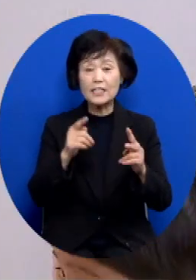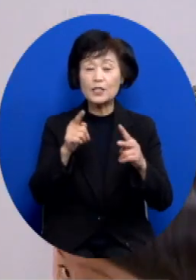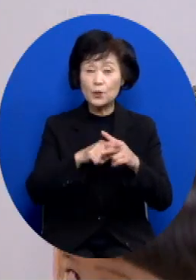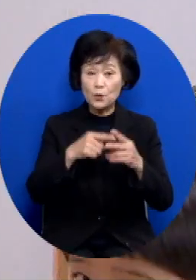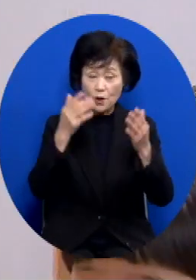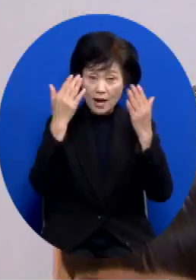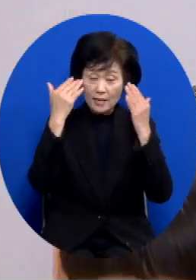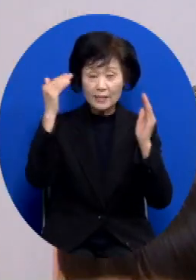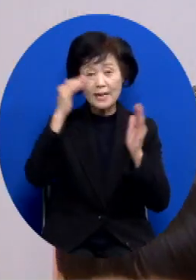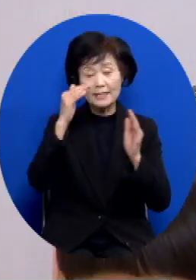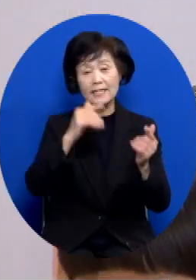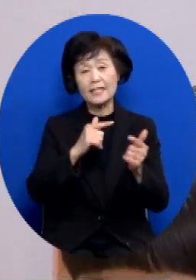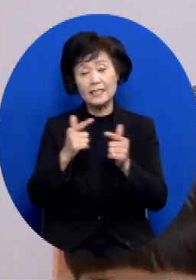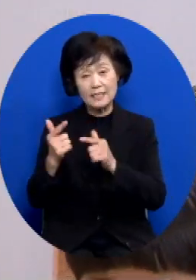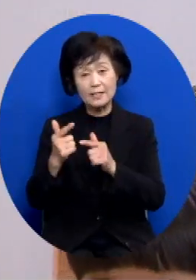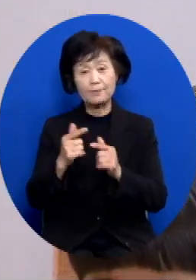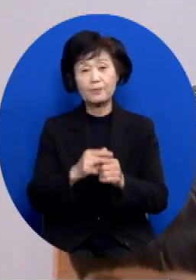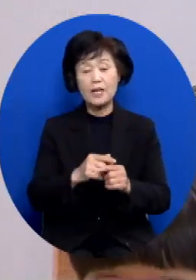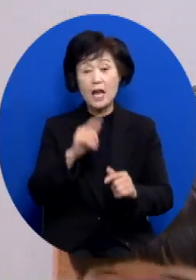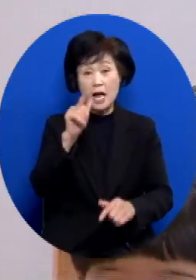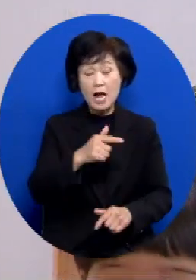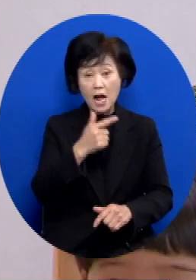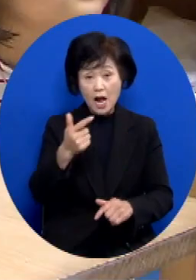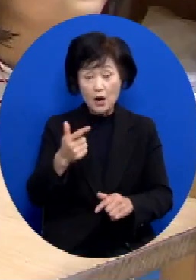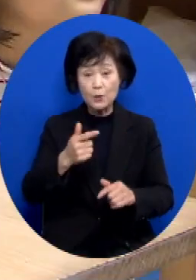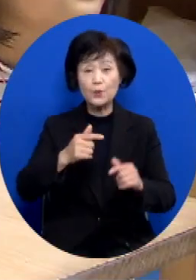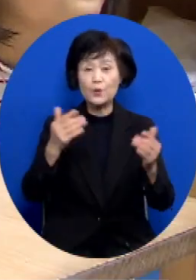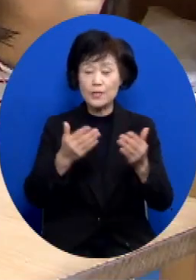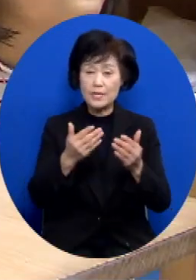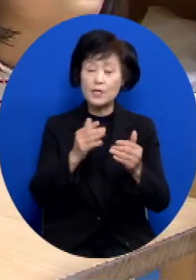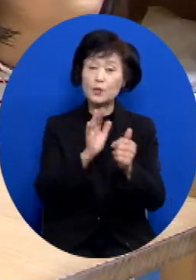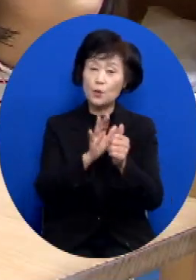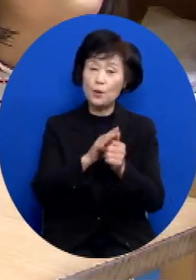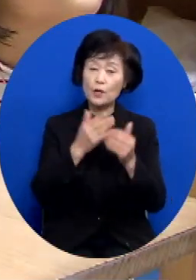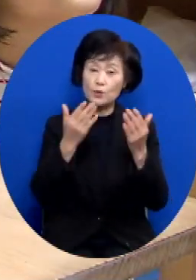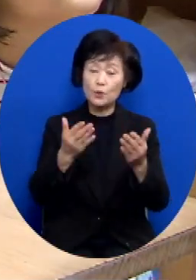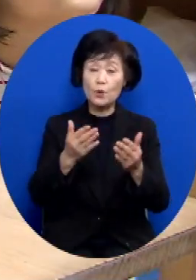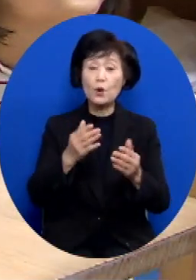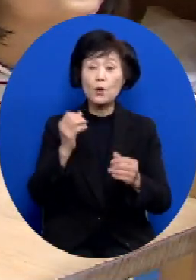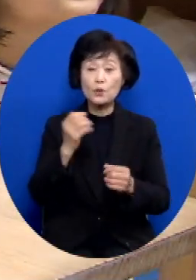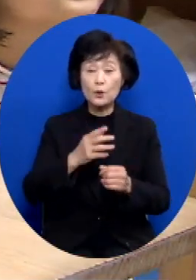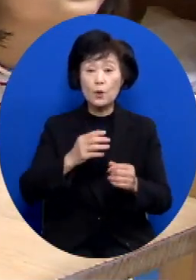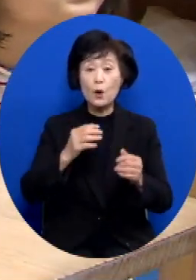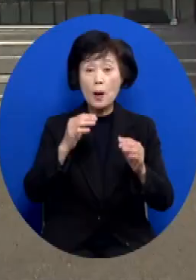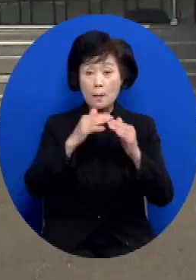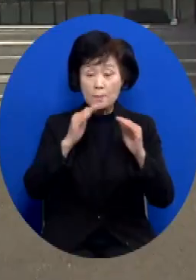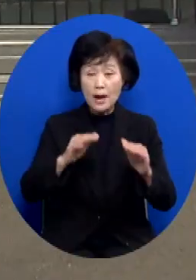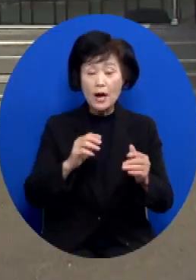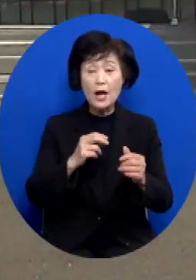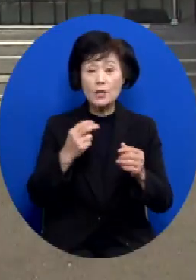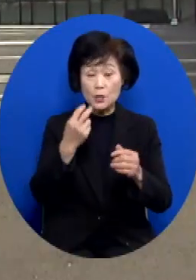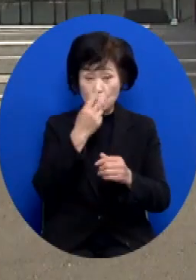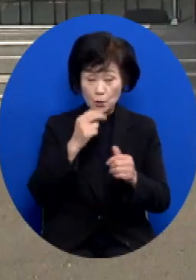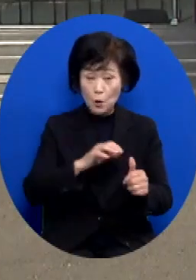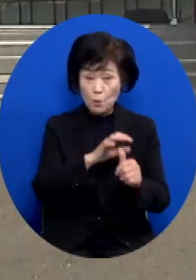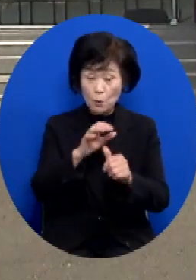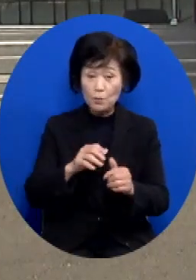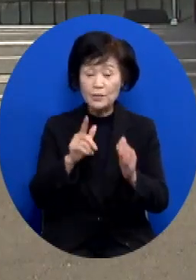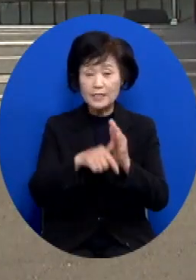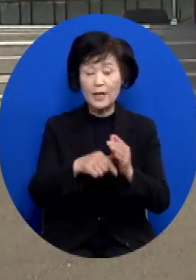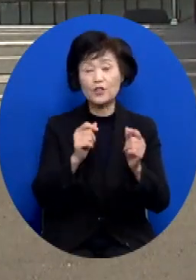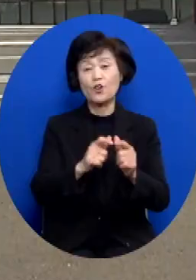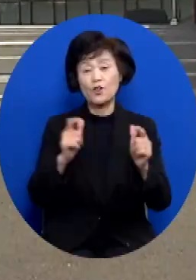또 마을 돌봄 운영시간도 현행 오후 7시에서 오후 8시로 연장하기로 했습니다 올해부터는 모든